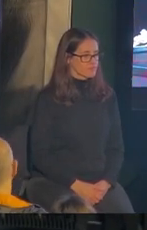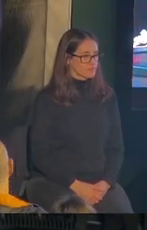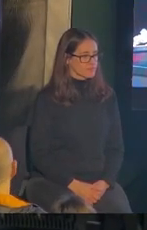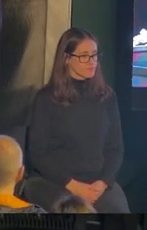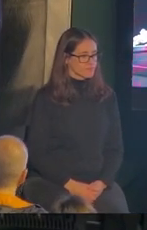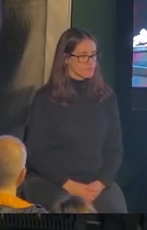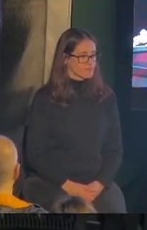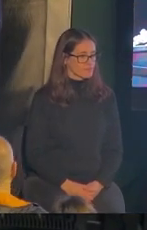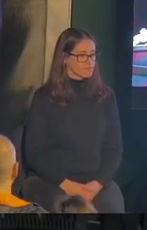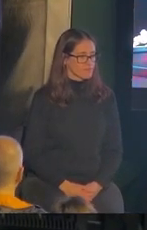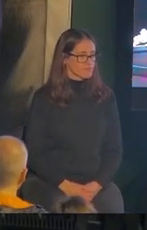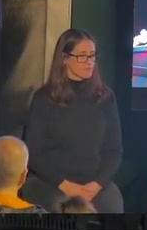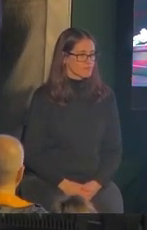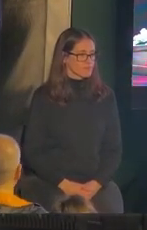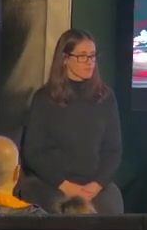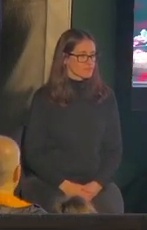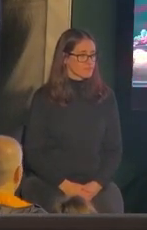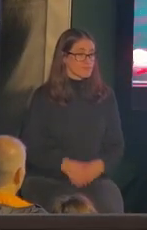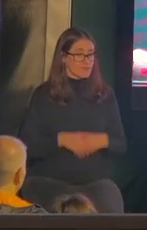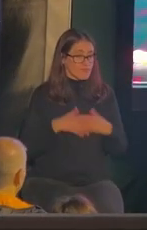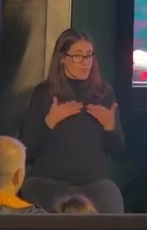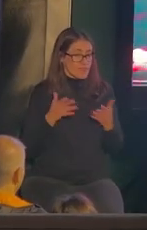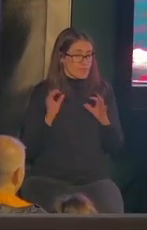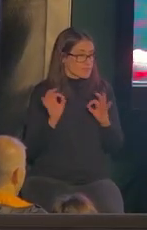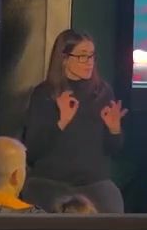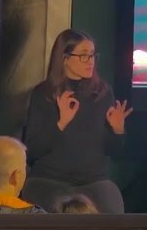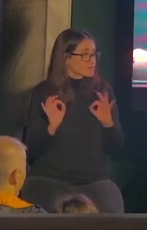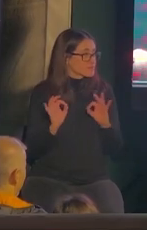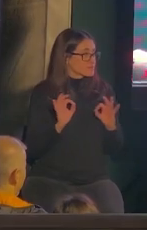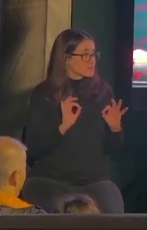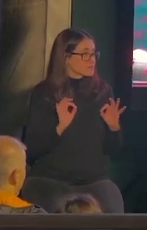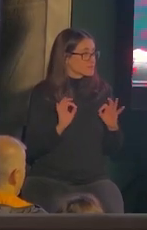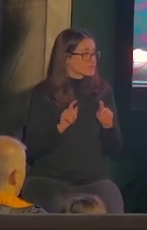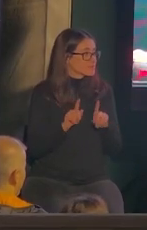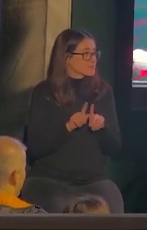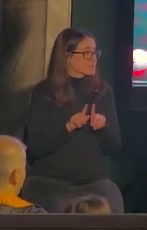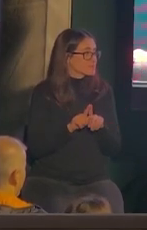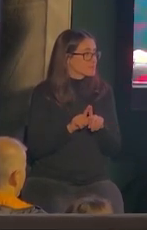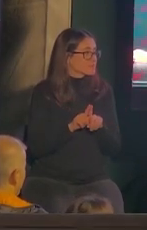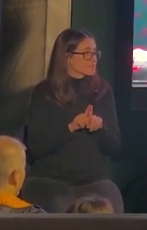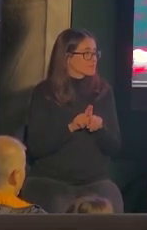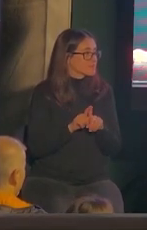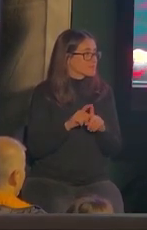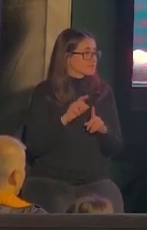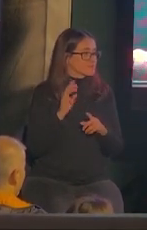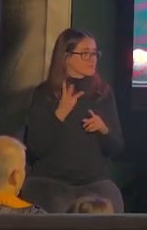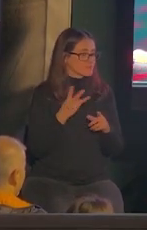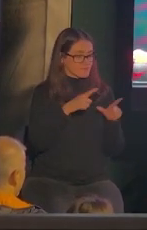Vale. Ara ja anem a fer com les tres parts.